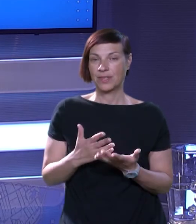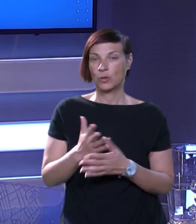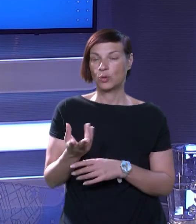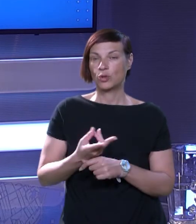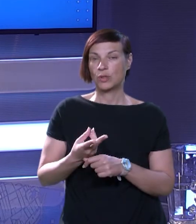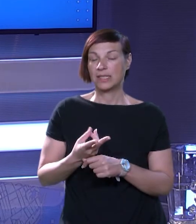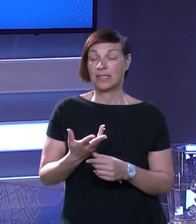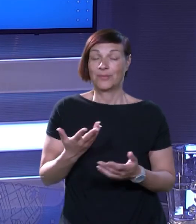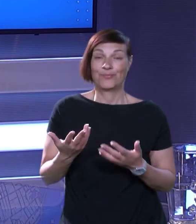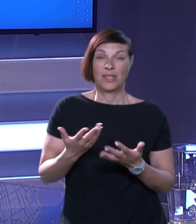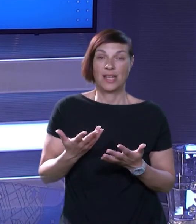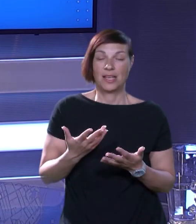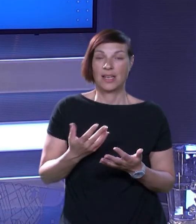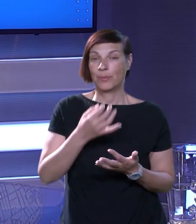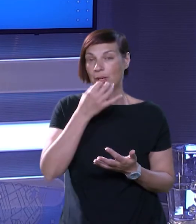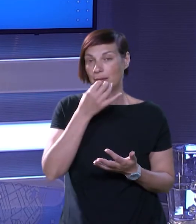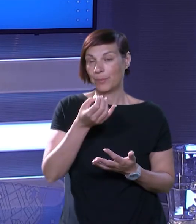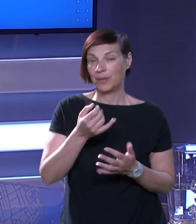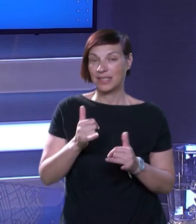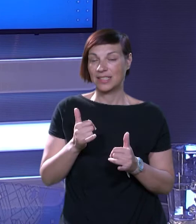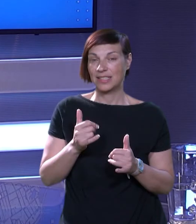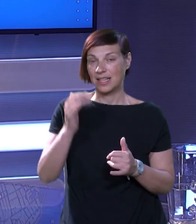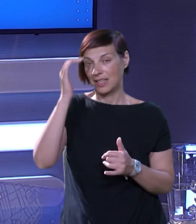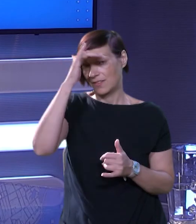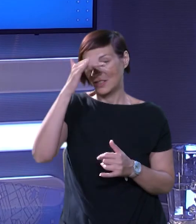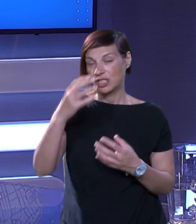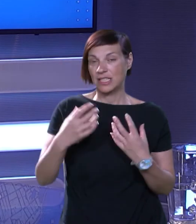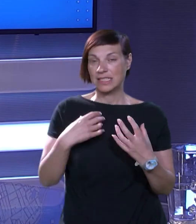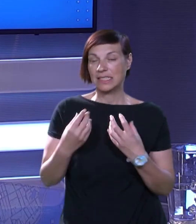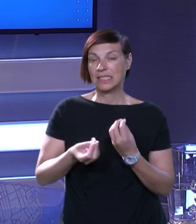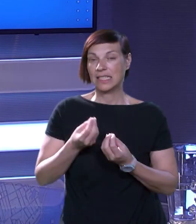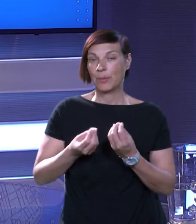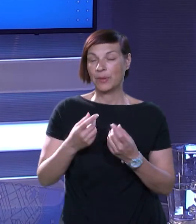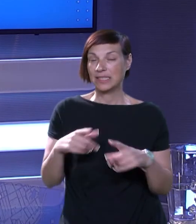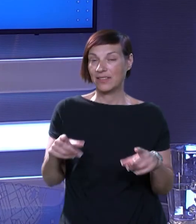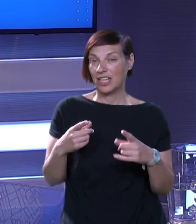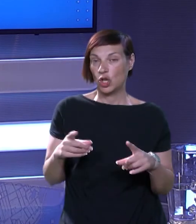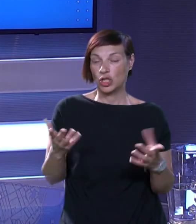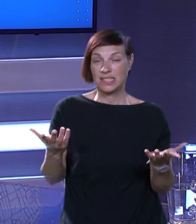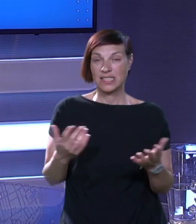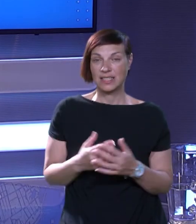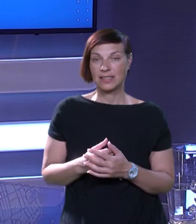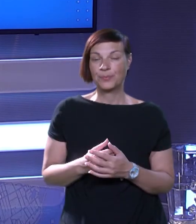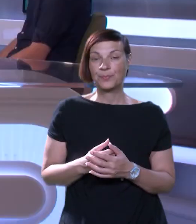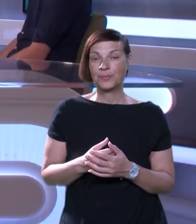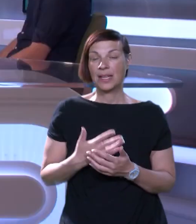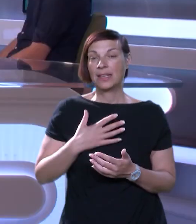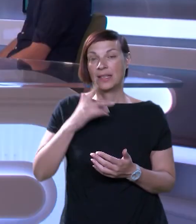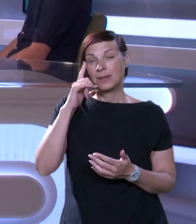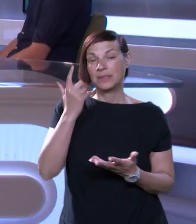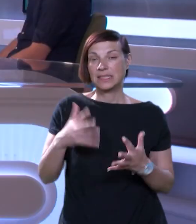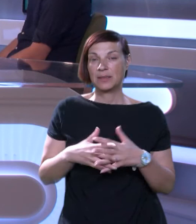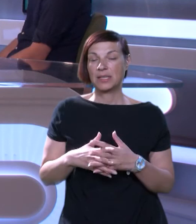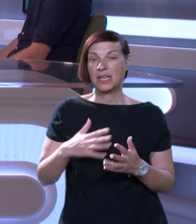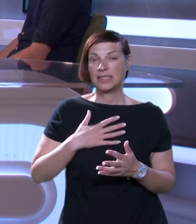niti ući u restoran, a kamoli pitat se da večeras ima neka predstava ili neki koncert. Mislim, taj grad